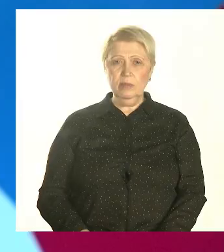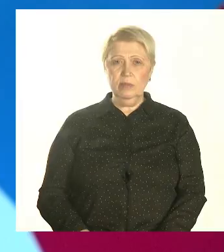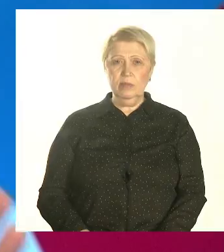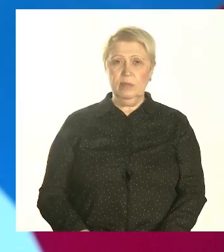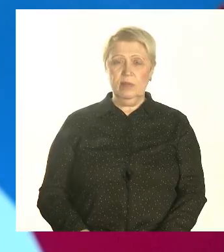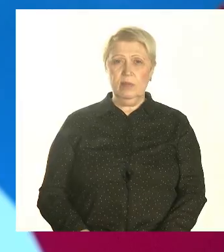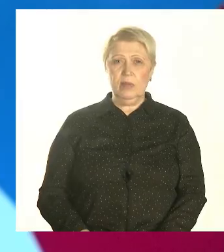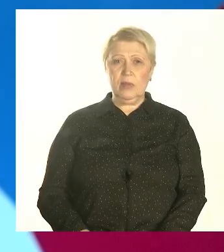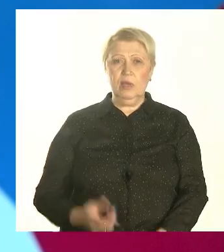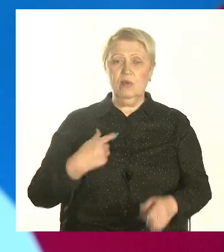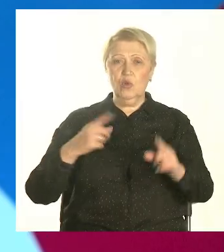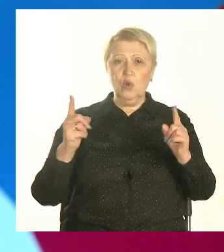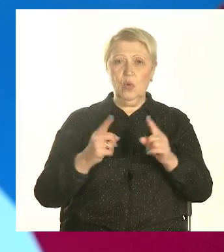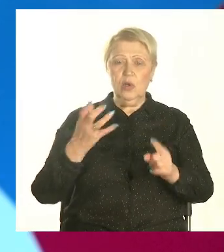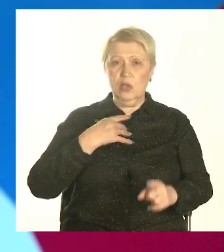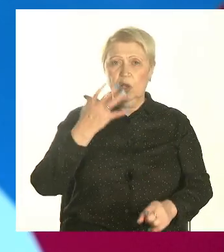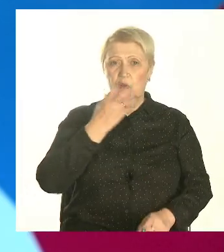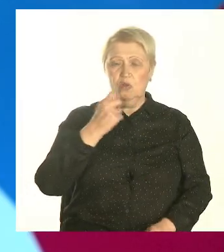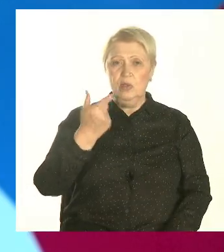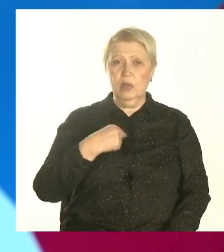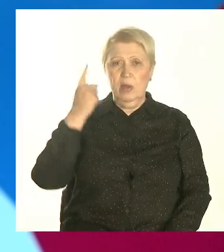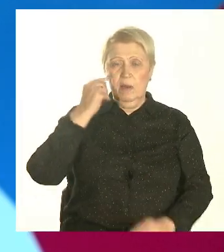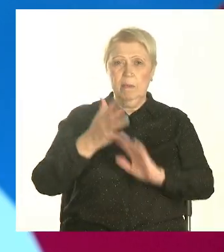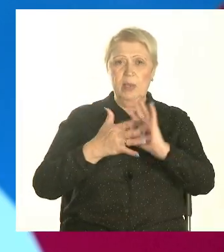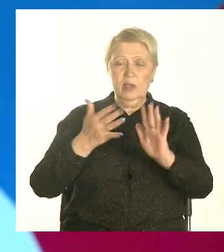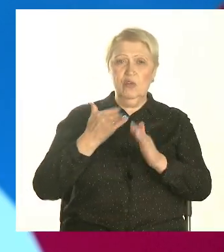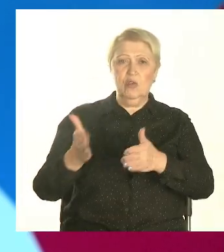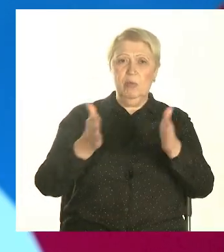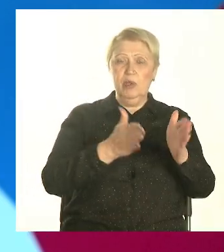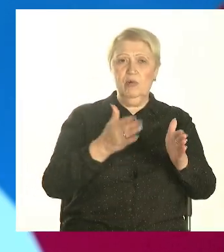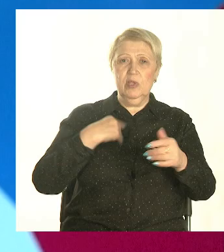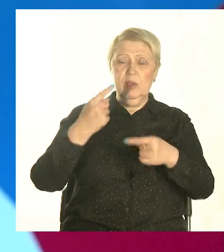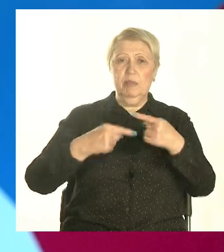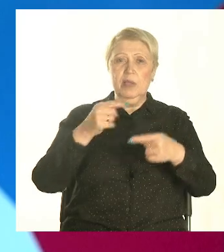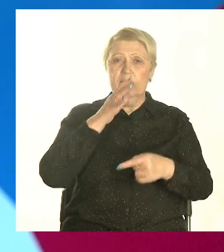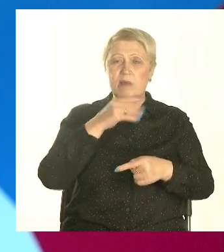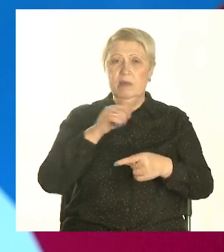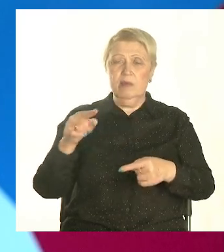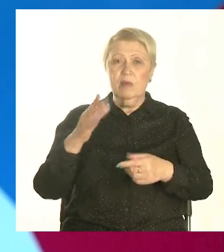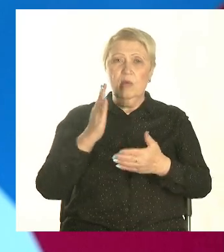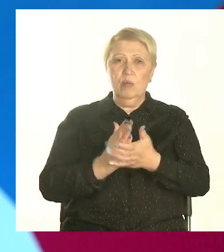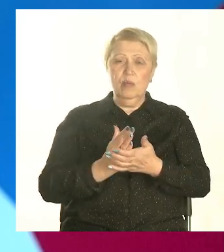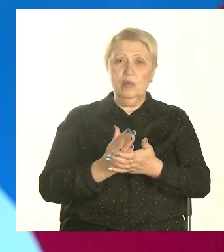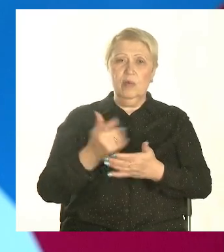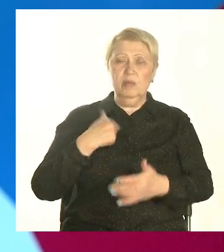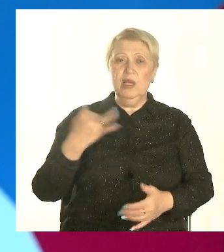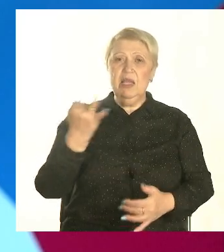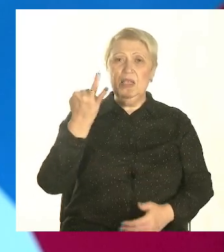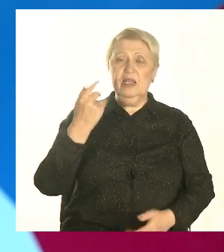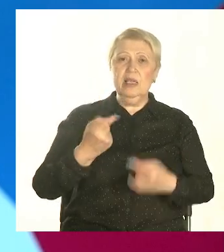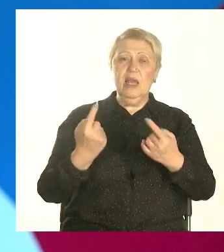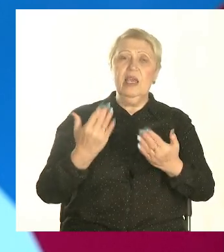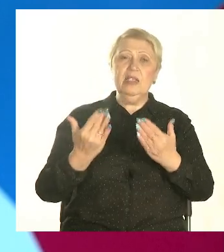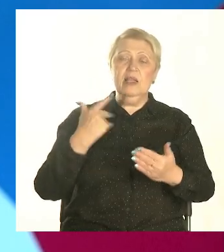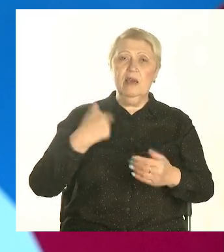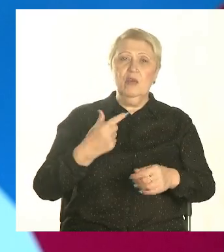остается. Коротко еще. Понятно, переходный период, все это будет. Про тариф вроде бы все обсудили. Мне еще интересно, вот сам полигон, если прямо в двух